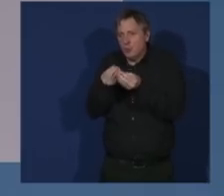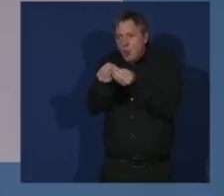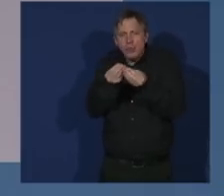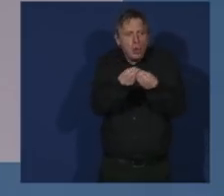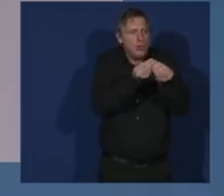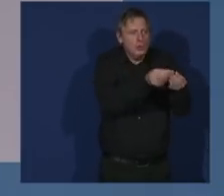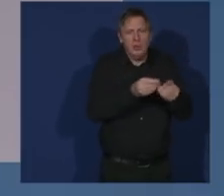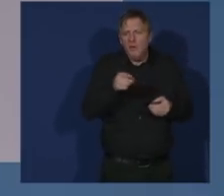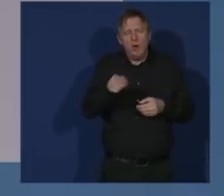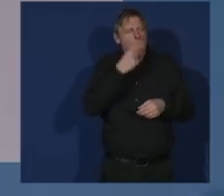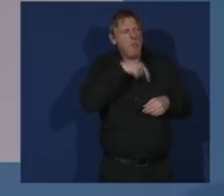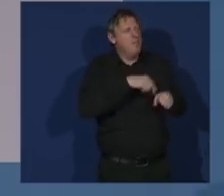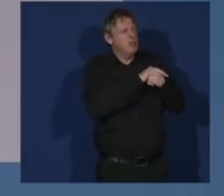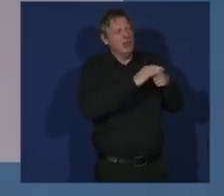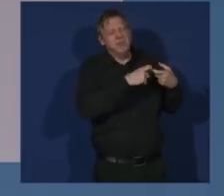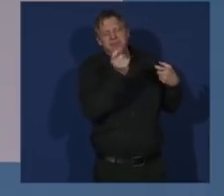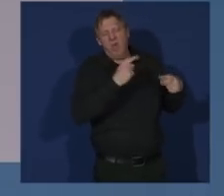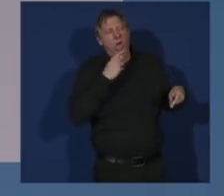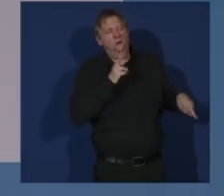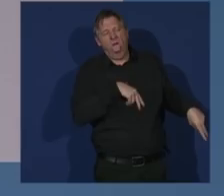essayer de vous convaincre.